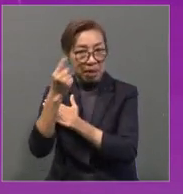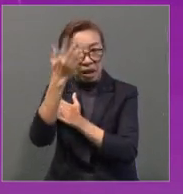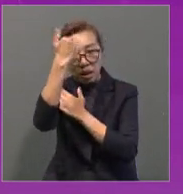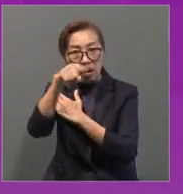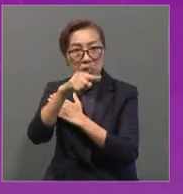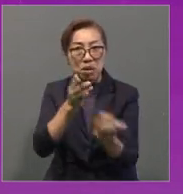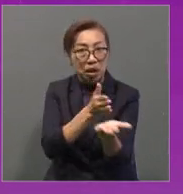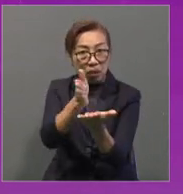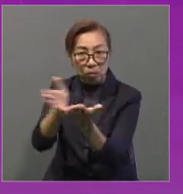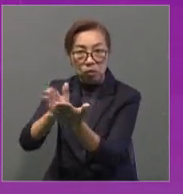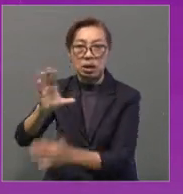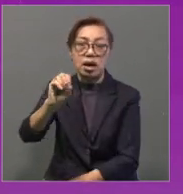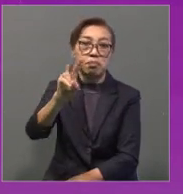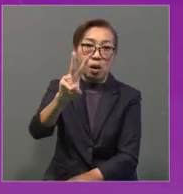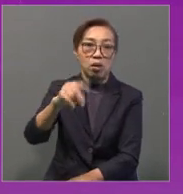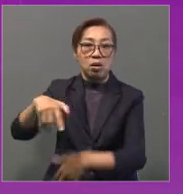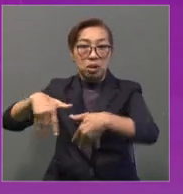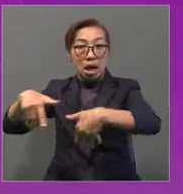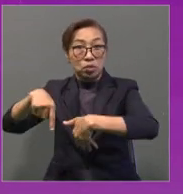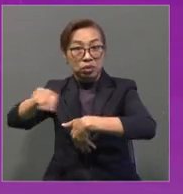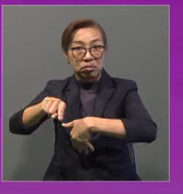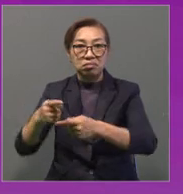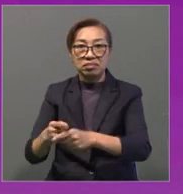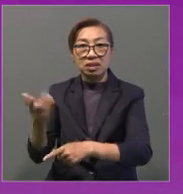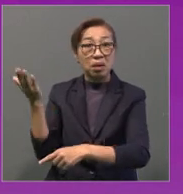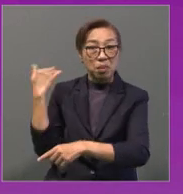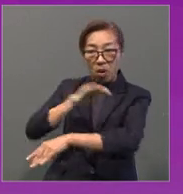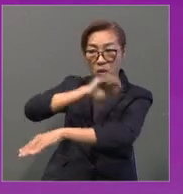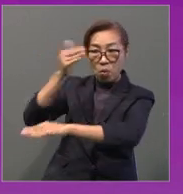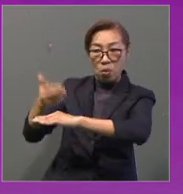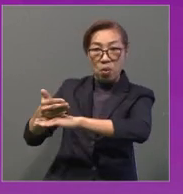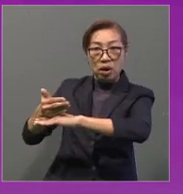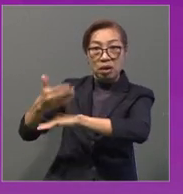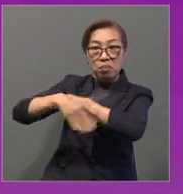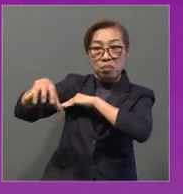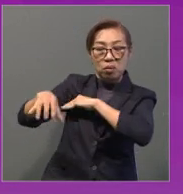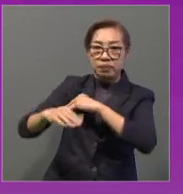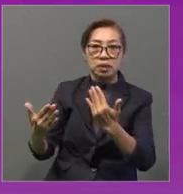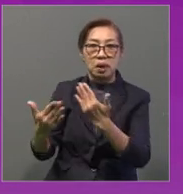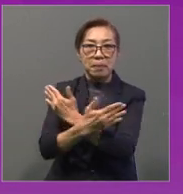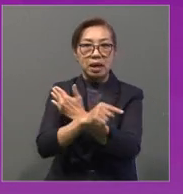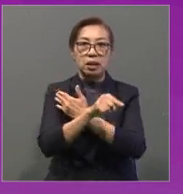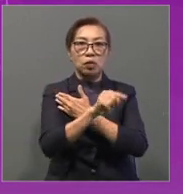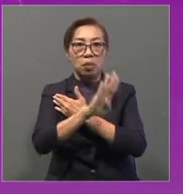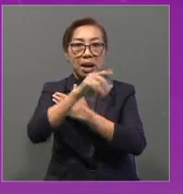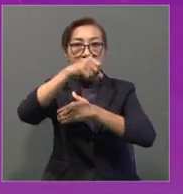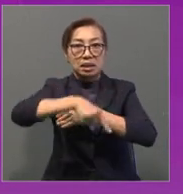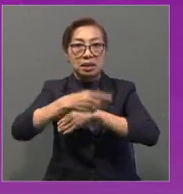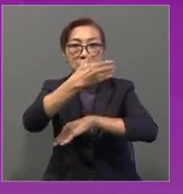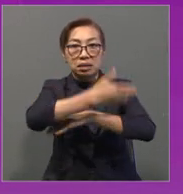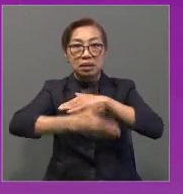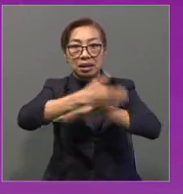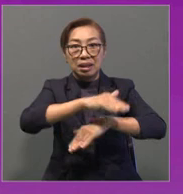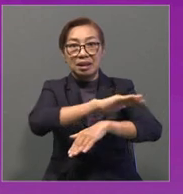เนี่ย 52ขบวนด้วยกันผู้โดยสารต้องมาใช้บริการที่สถานีกลางกรุงเทพฯอภิวัฒน์เท่านั้นส่วนที่